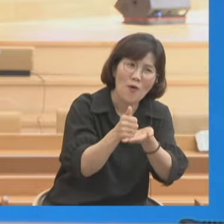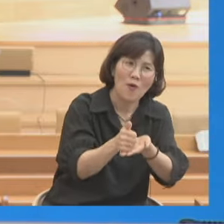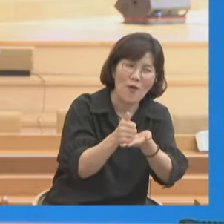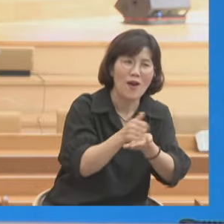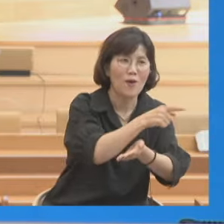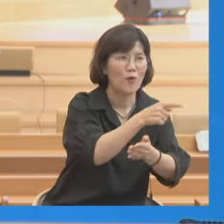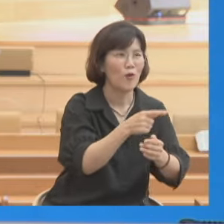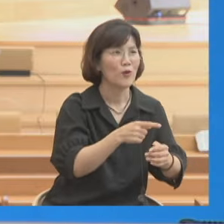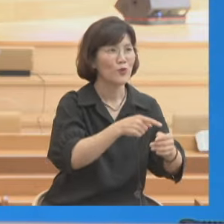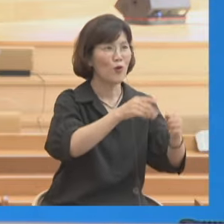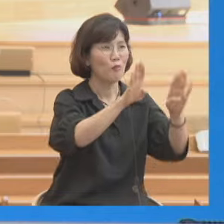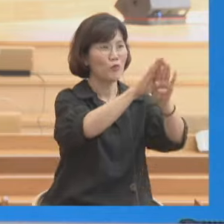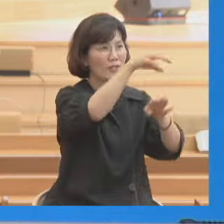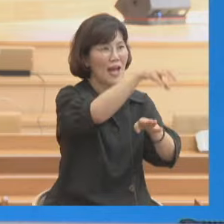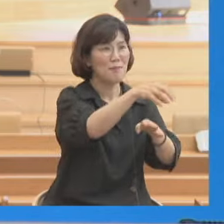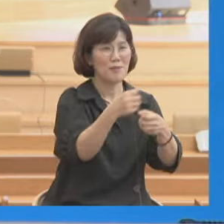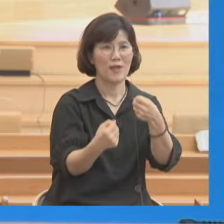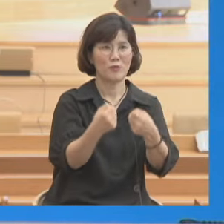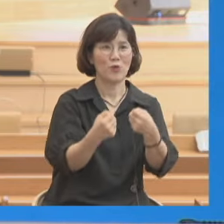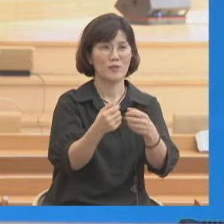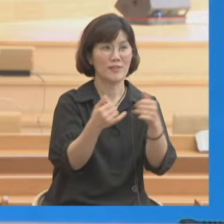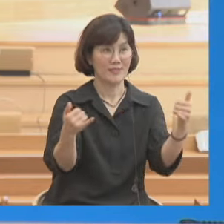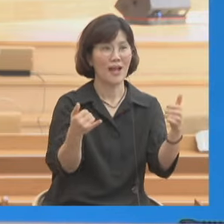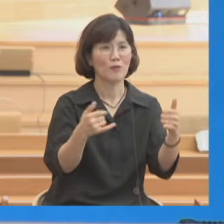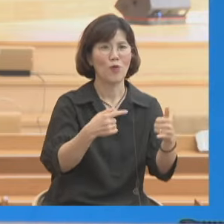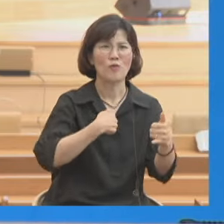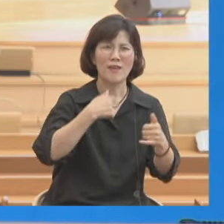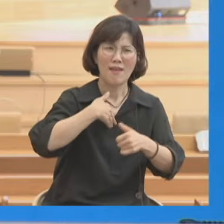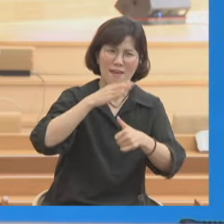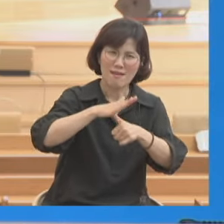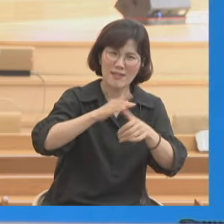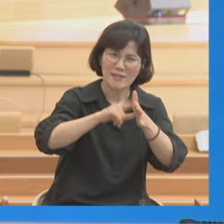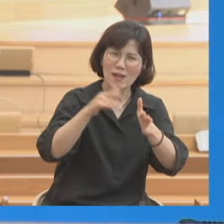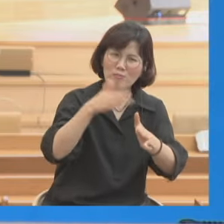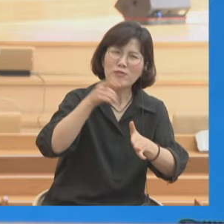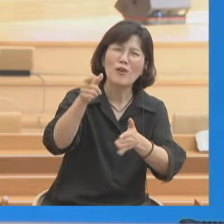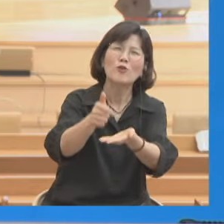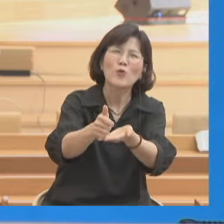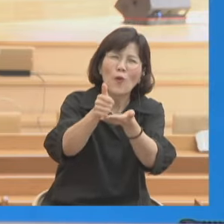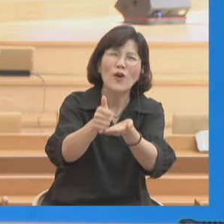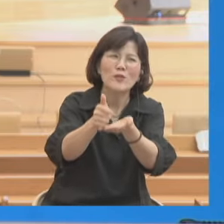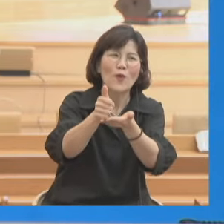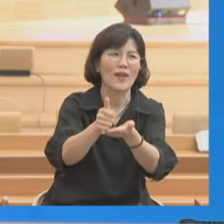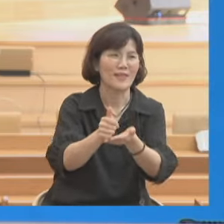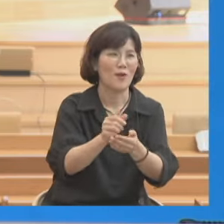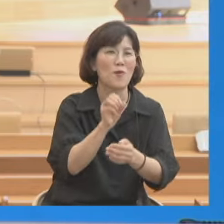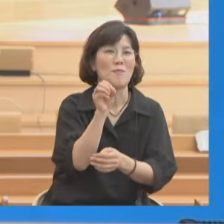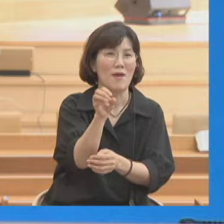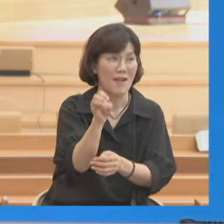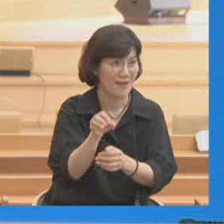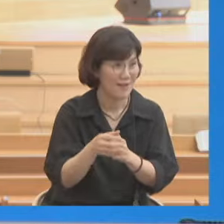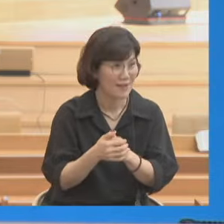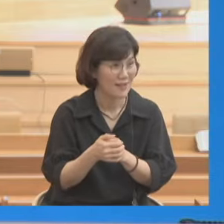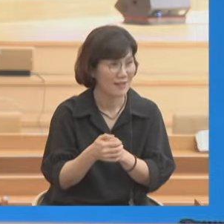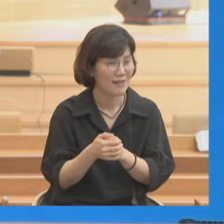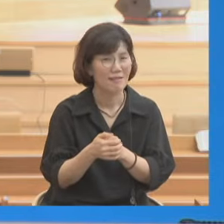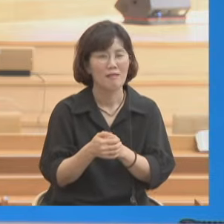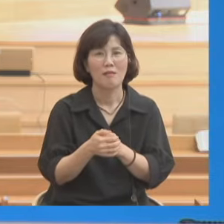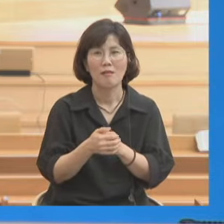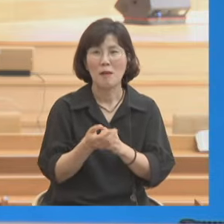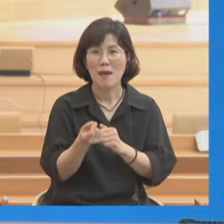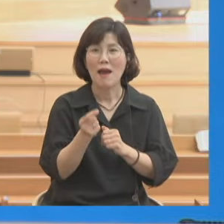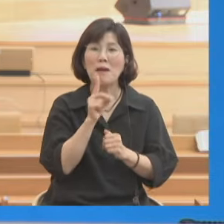인사를 하면서 선생님 어린 적부터 참 존경해왔습니다 라고 말해요. 겨우 몇